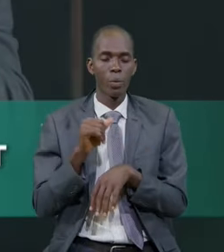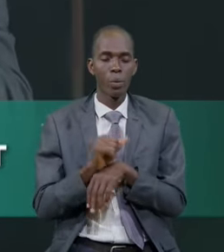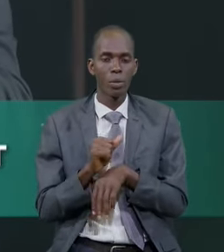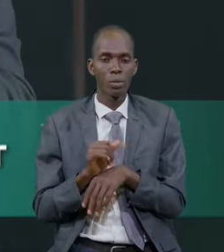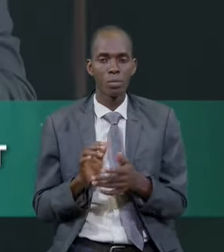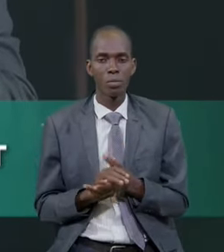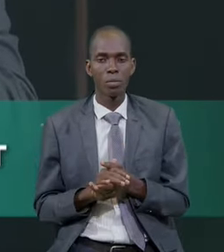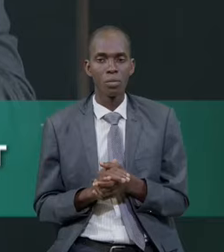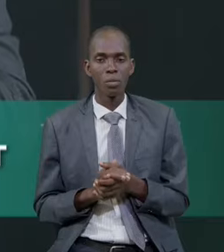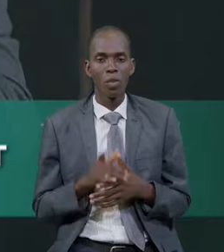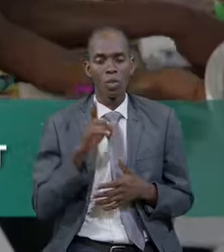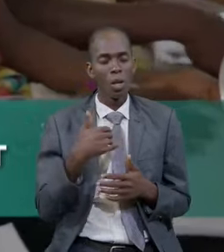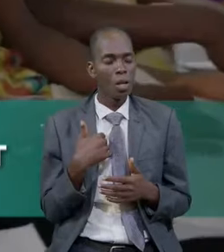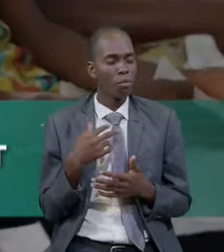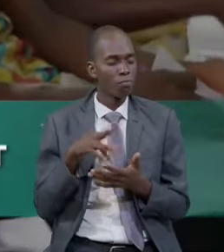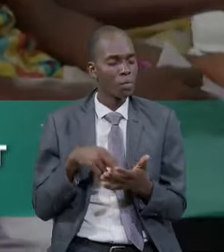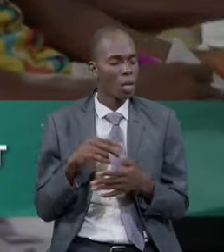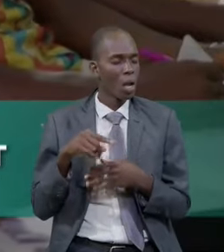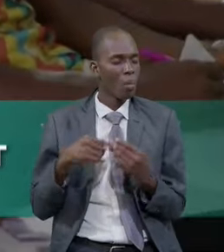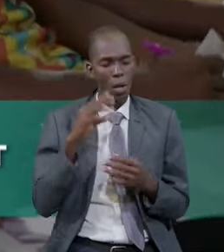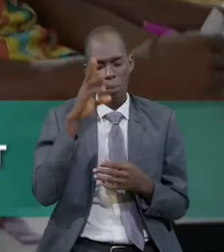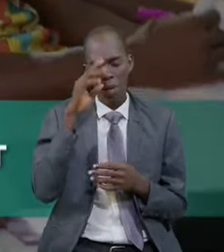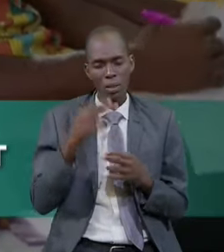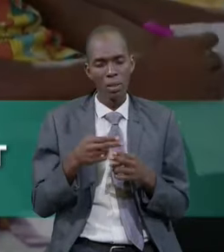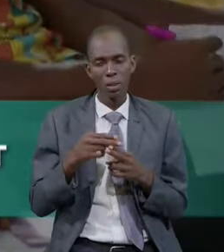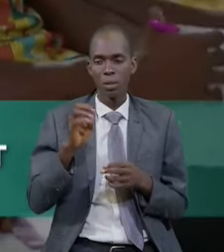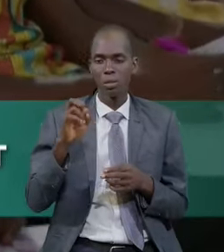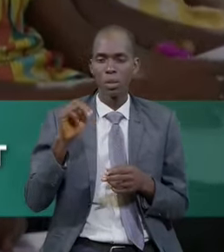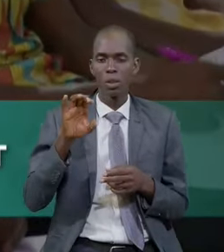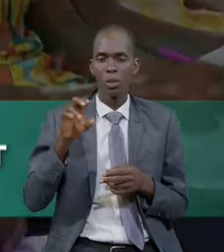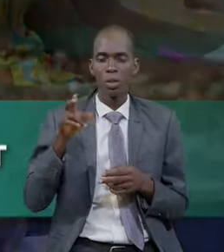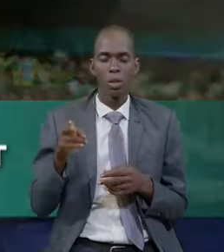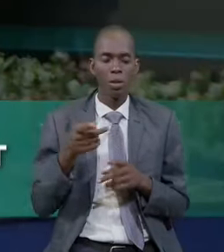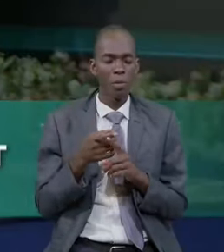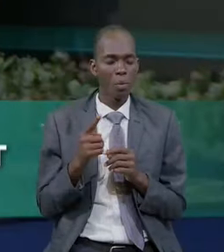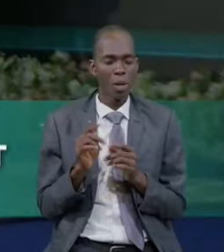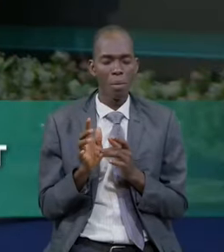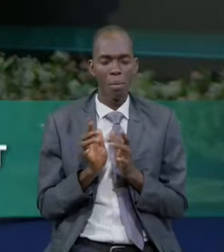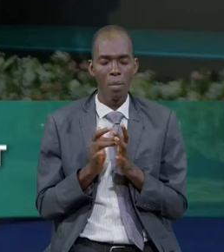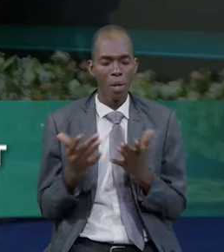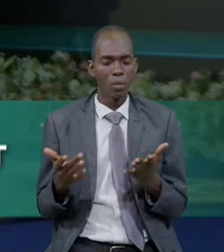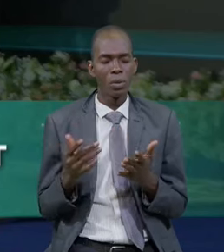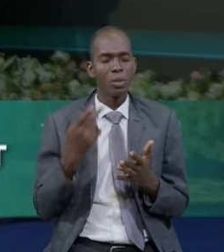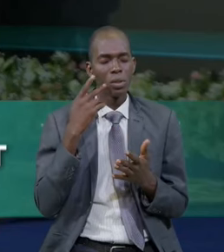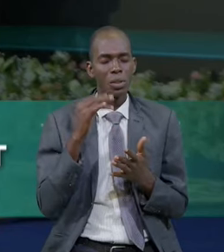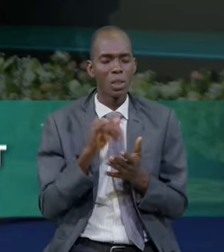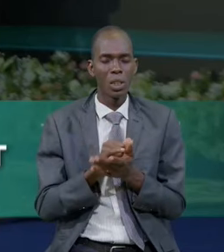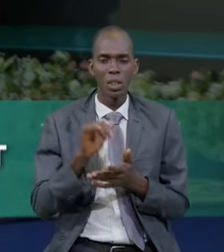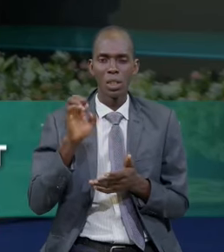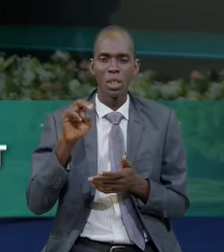Vous avez lu l'histoire d'Enoch. Il a marché avec Dieu pendant 300 ans.